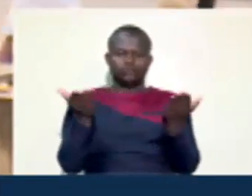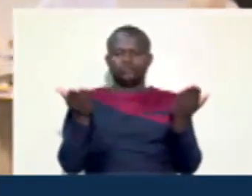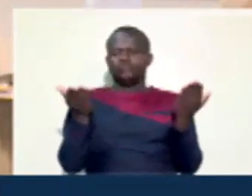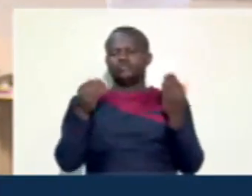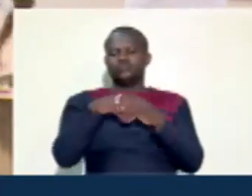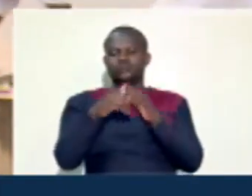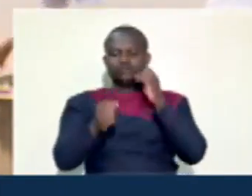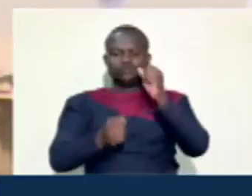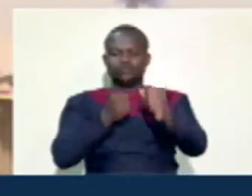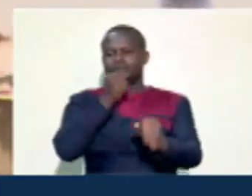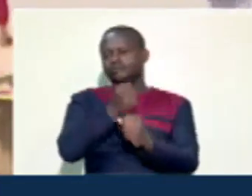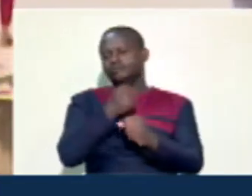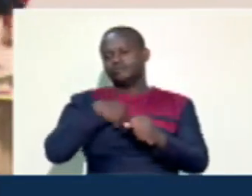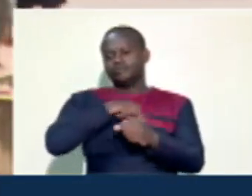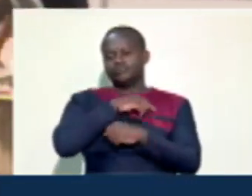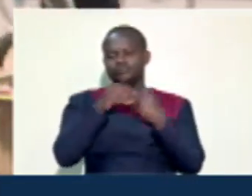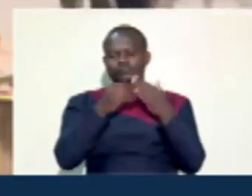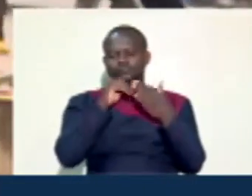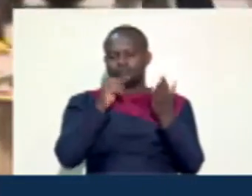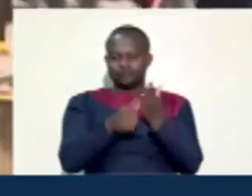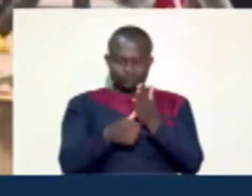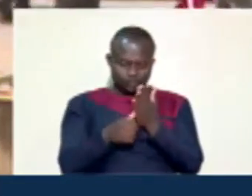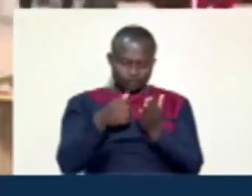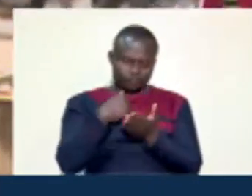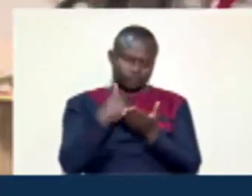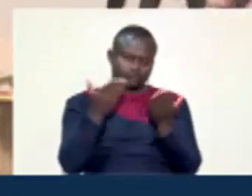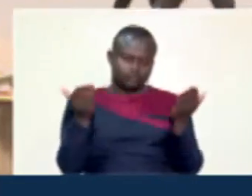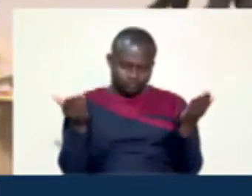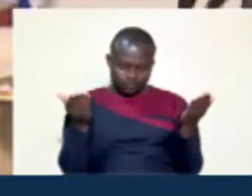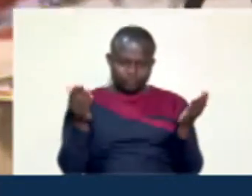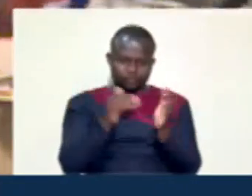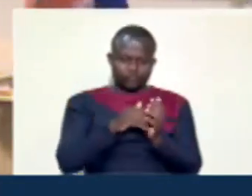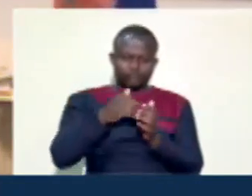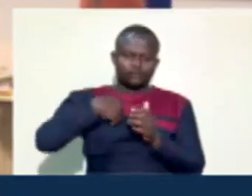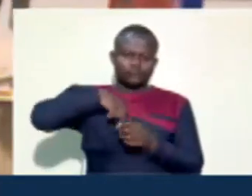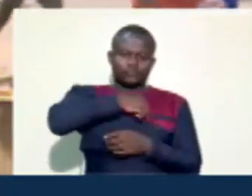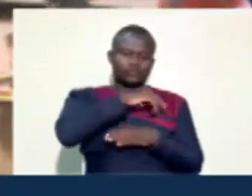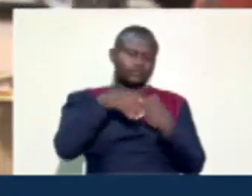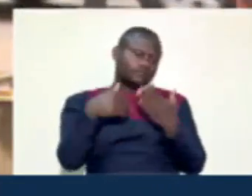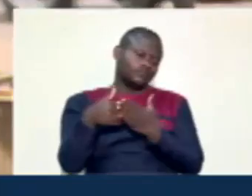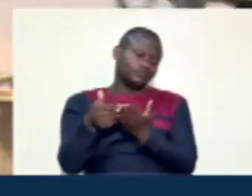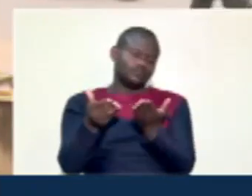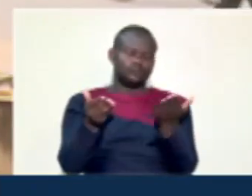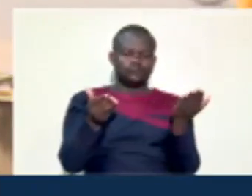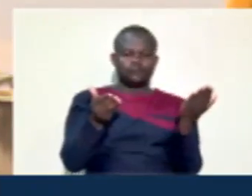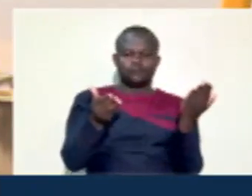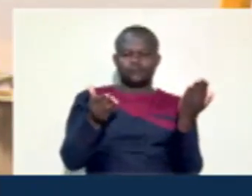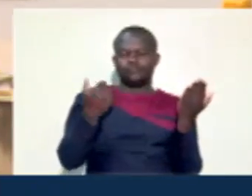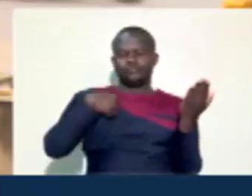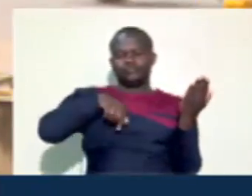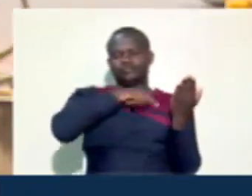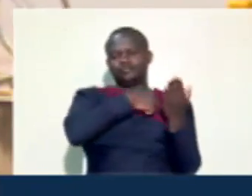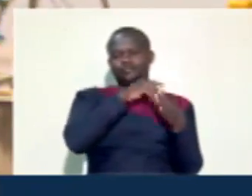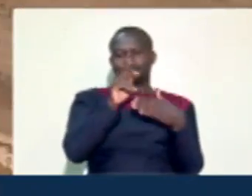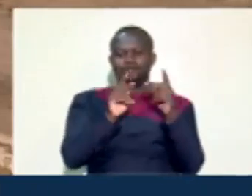muri uyu mwaka wose ngira ngo mwabonye ko nta kibazo cy'imvura twigeze tugira. Gusa nanone ntitwavuga yuko twagezeyo kubera yuko hari